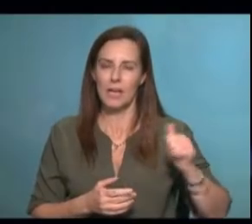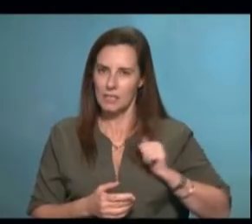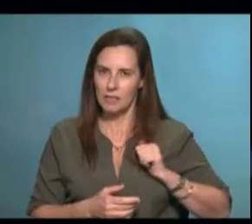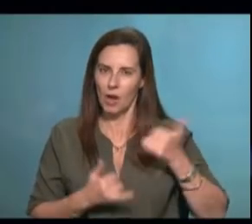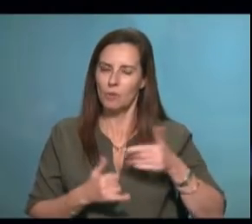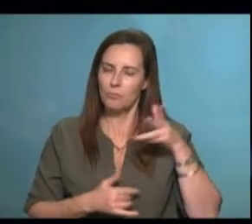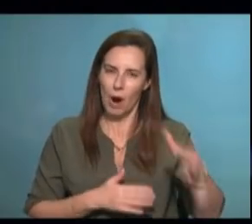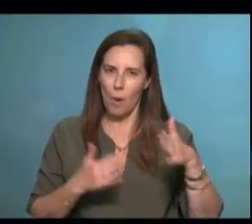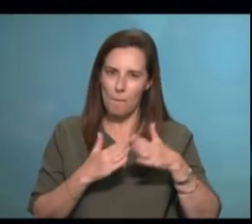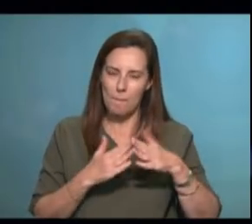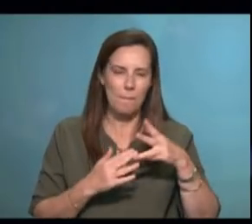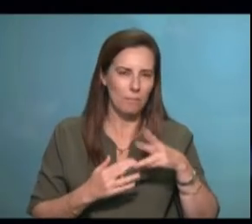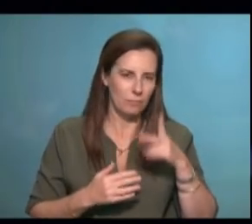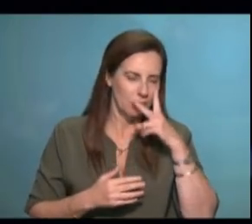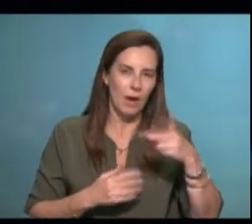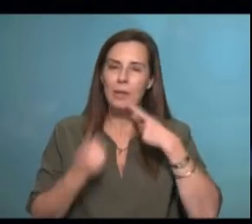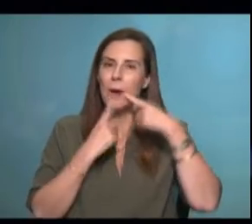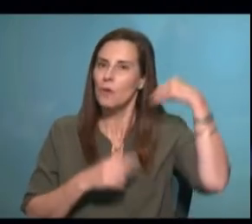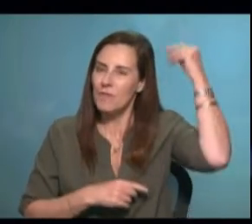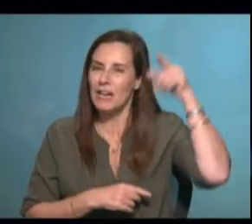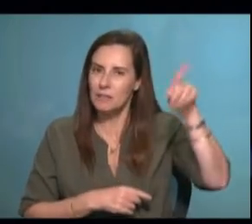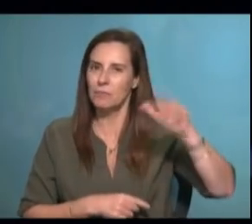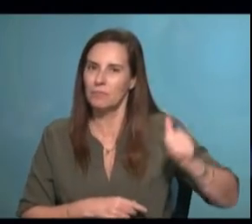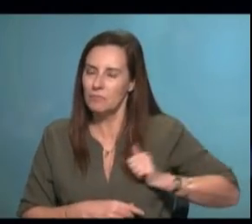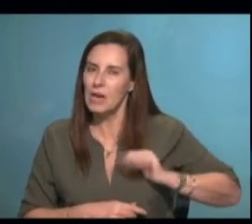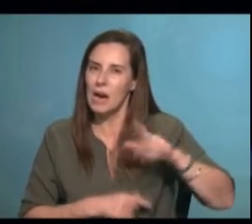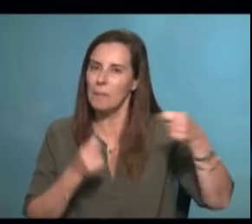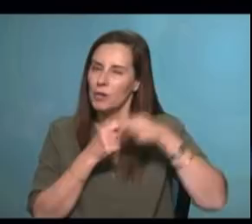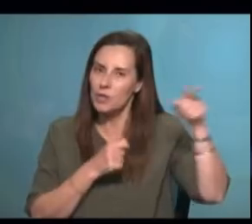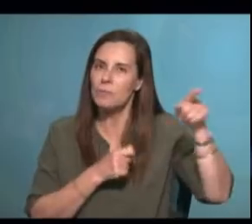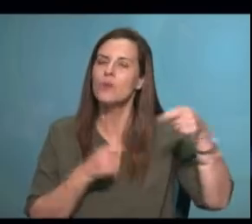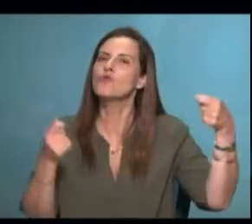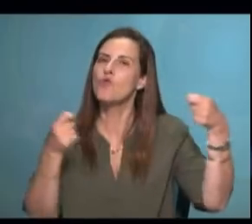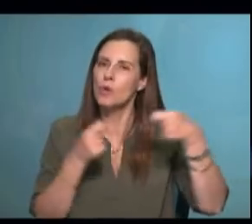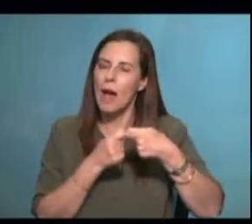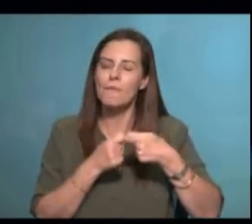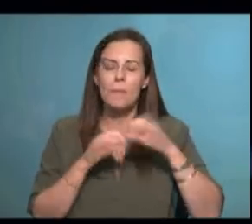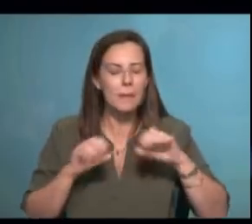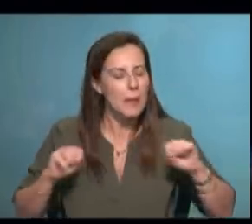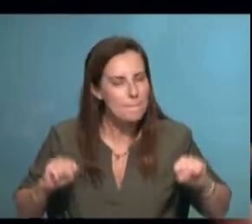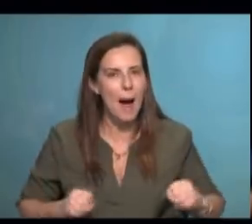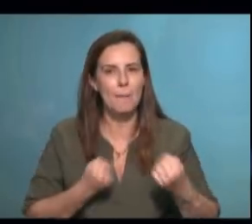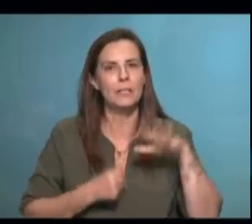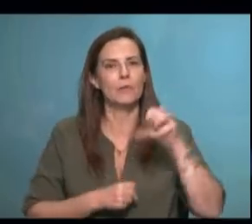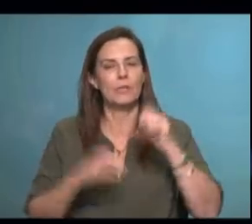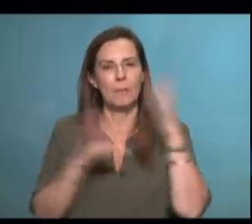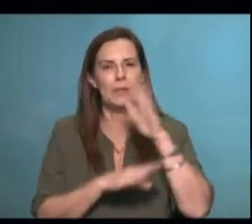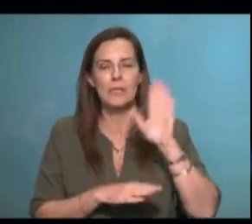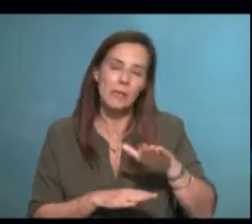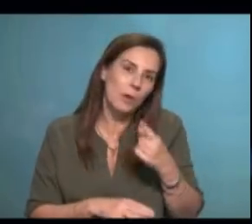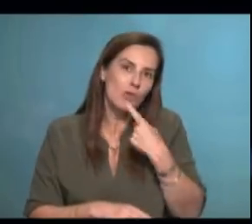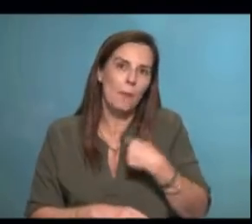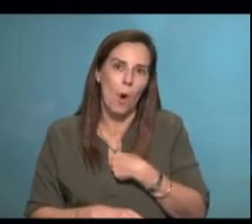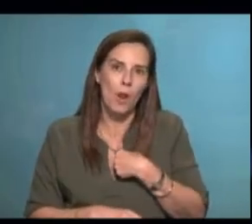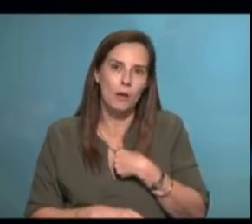אנחנו יודעים עם מנגנוני הביטחון הפלסטינים שהם גם הם היו בתמונה. זאת אומרת, הם משותפים למאמץ המודיעיני לאתר את המחבל. זה לפחות מה שאומר לנו